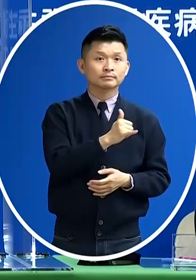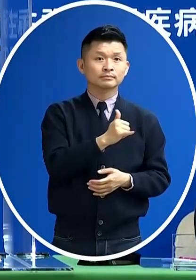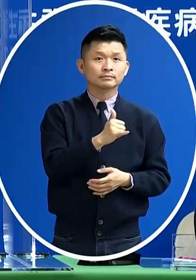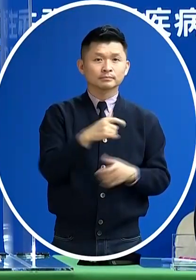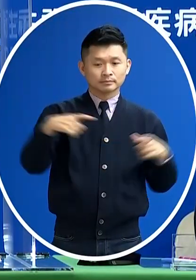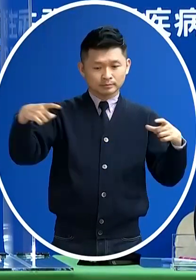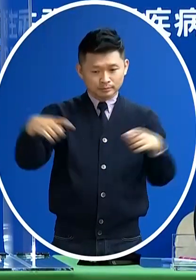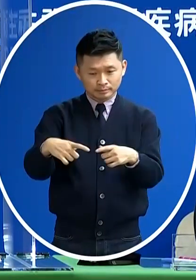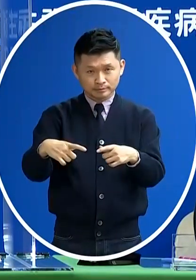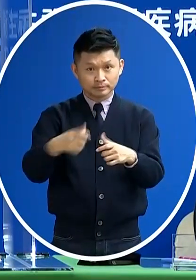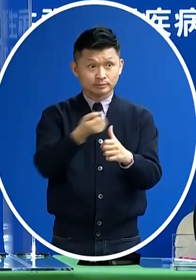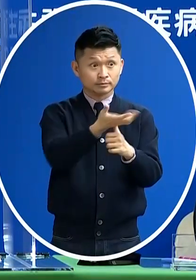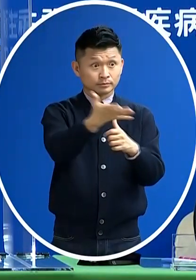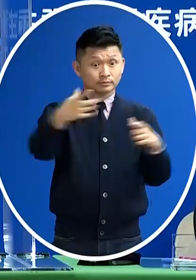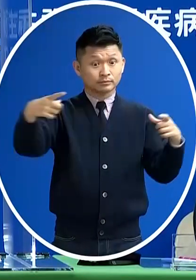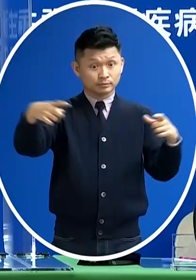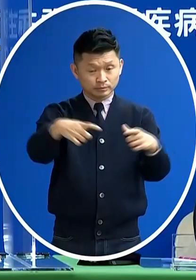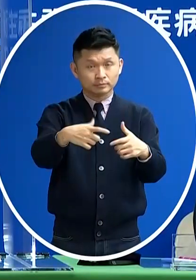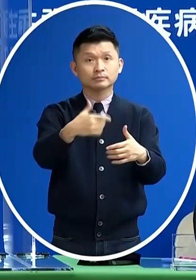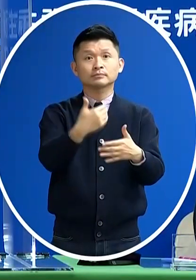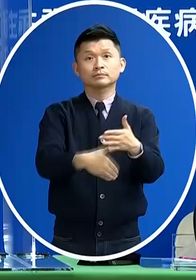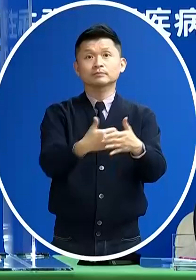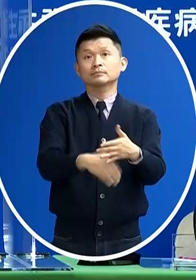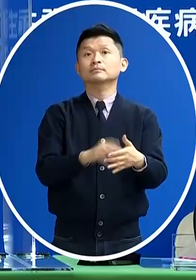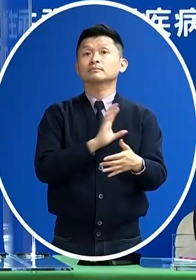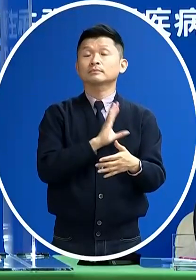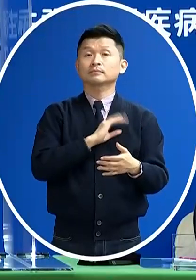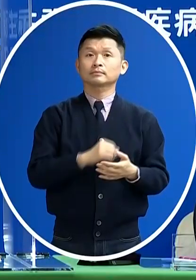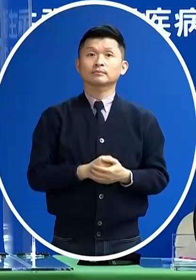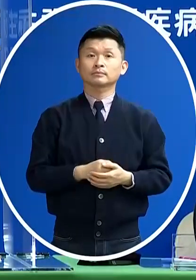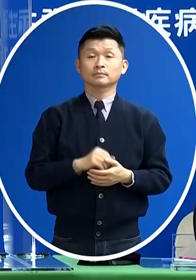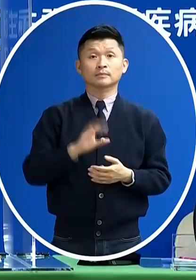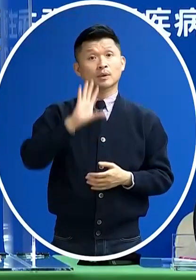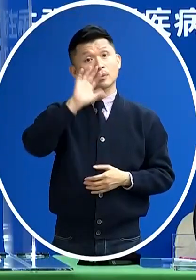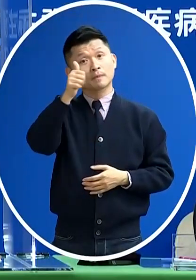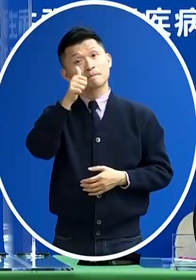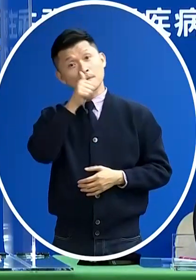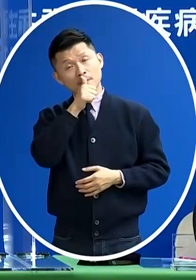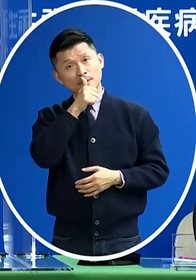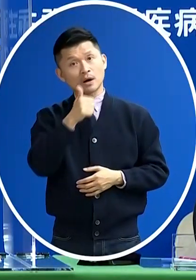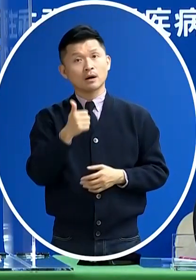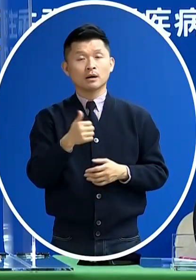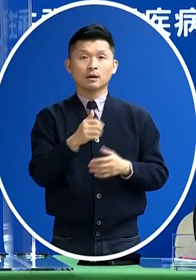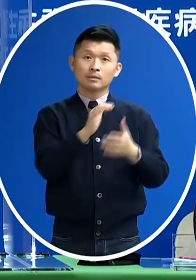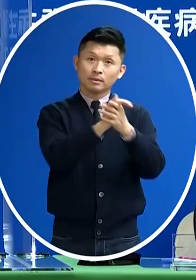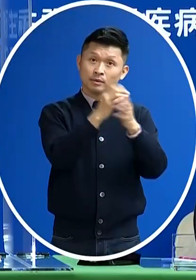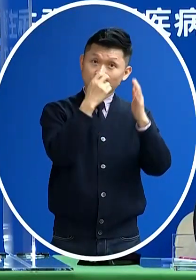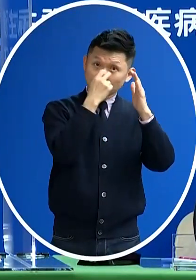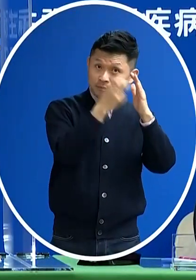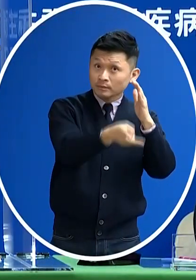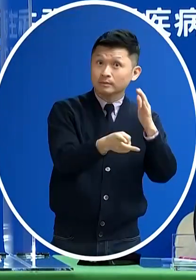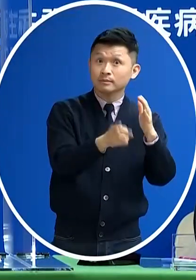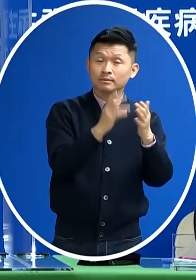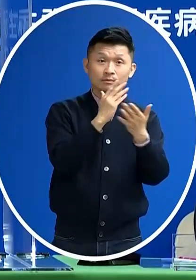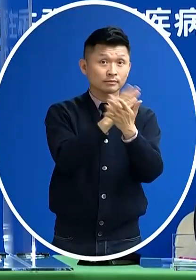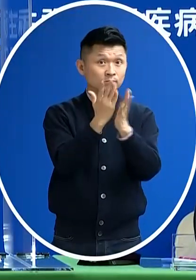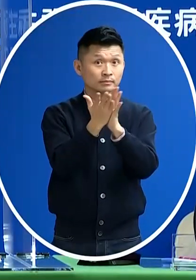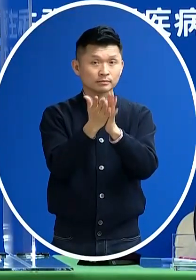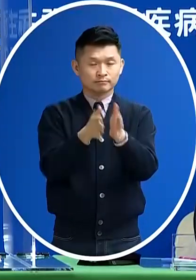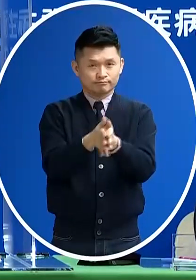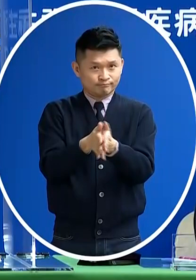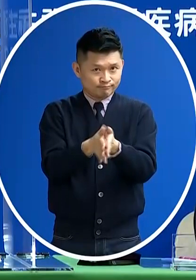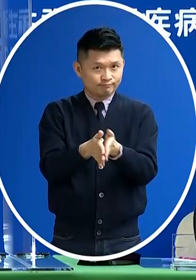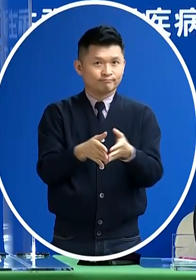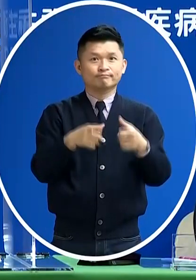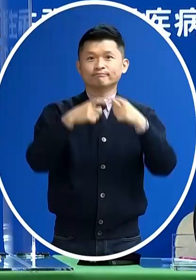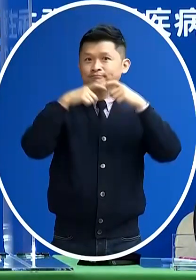就会少。那但是每一个人到访乡也好，拜会朋友这也好等等的，都要把手洗好，